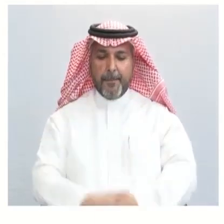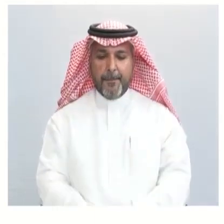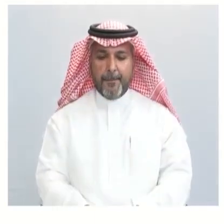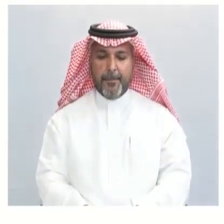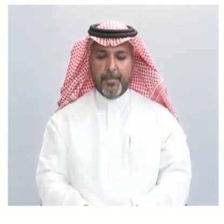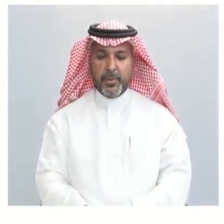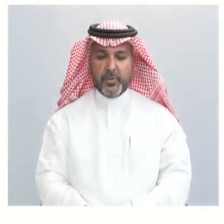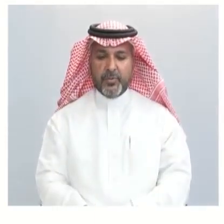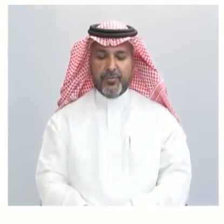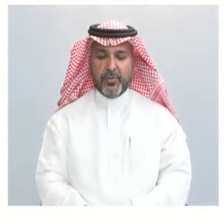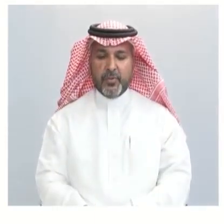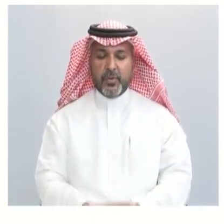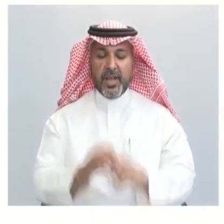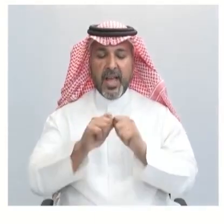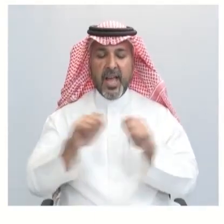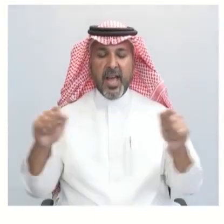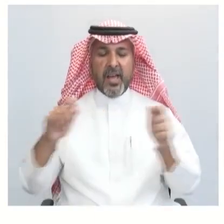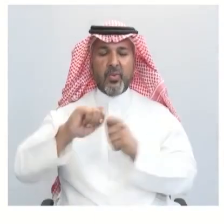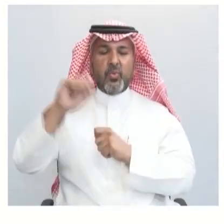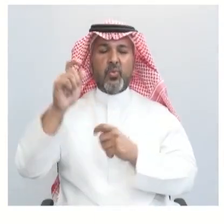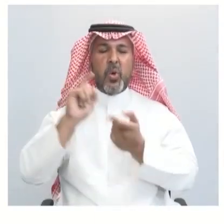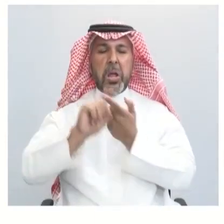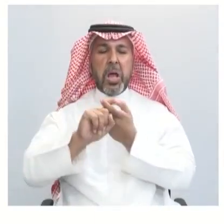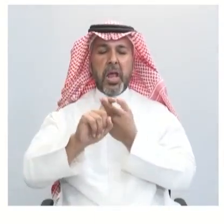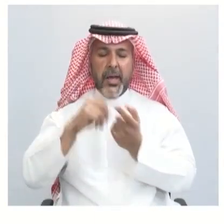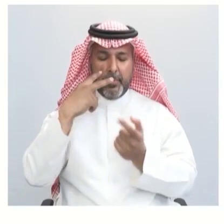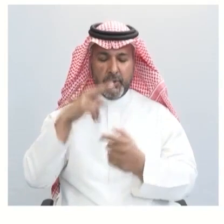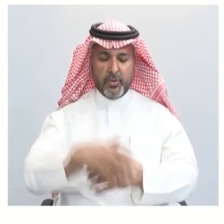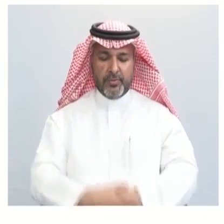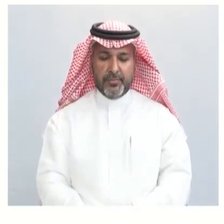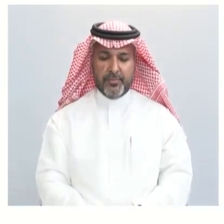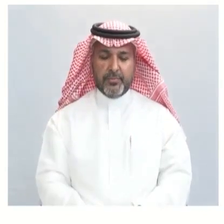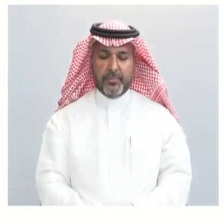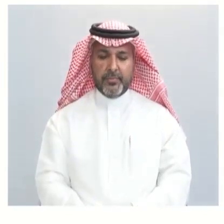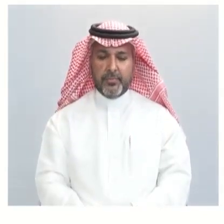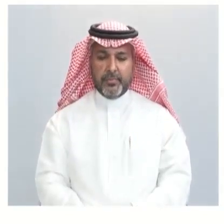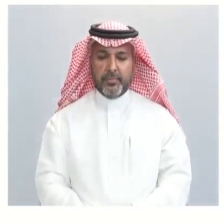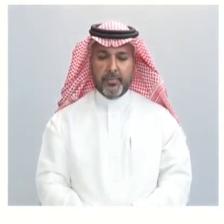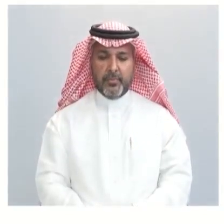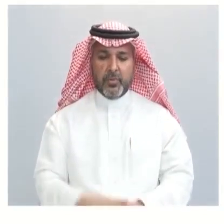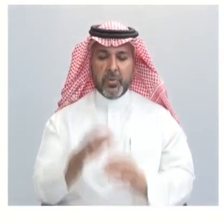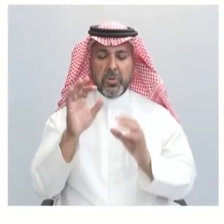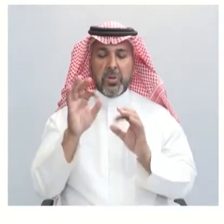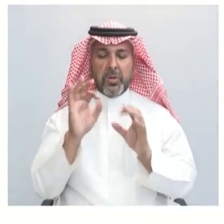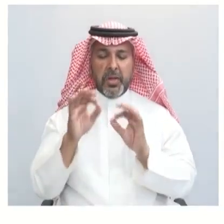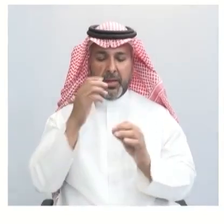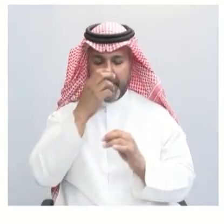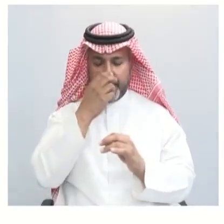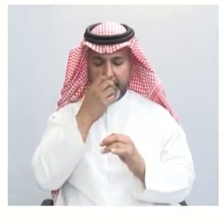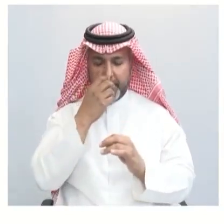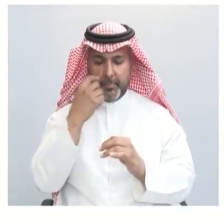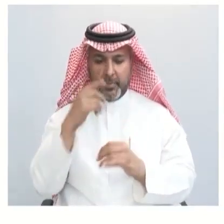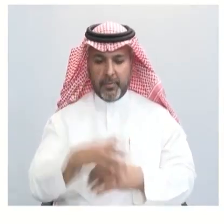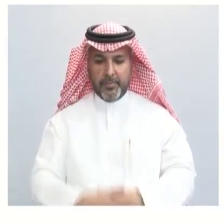بيانيا طبعا هنا عندنا اول شيء راح نمثل نختار اللي هي نقاط اول شي انا عندي هنا مثال من